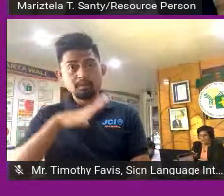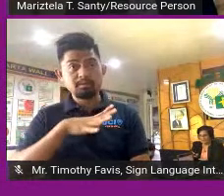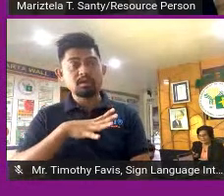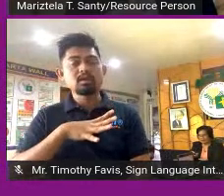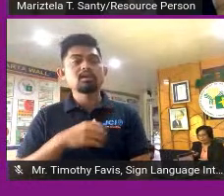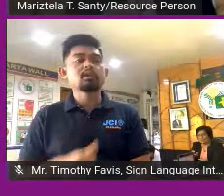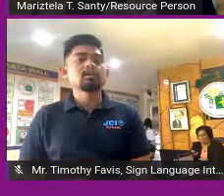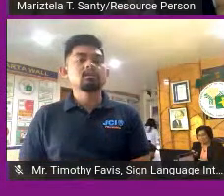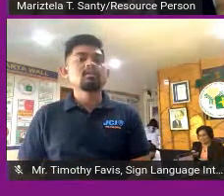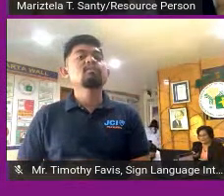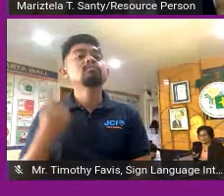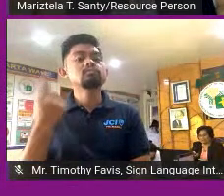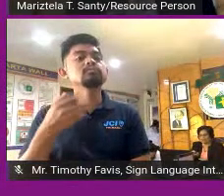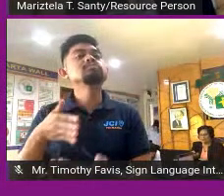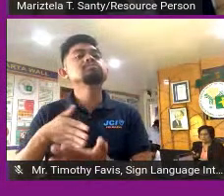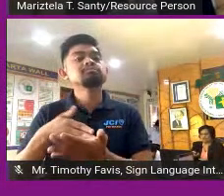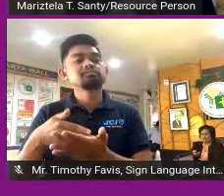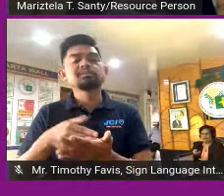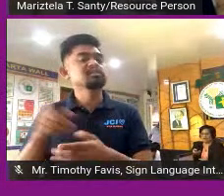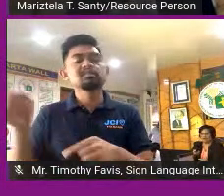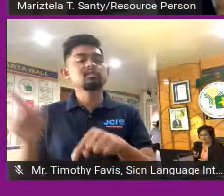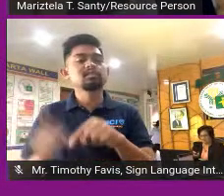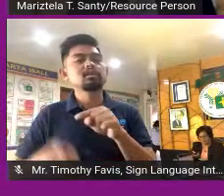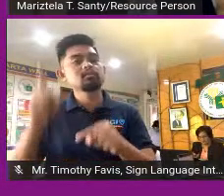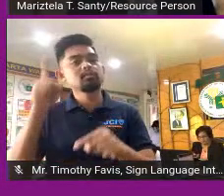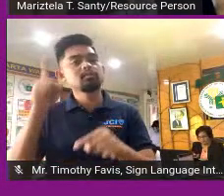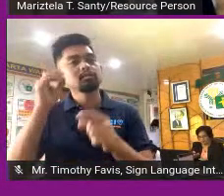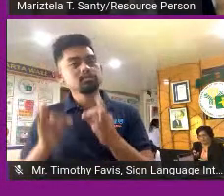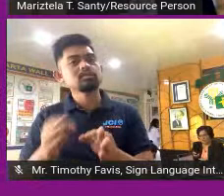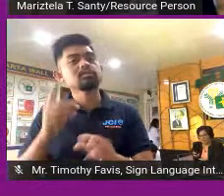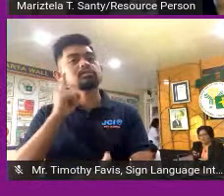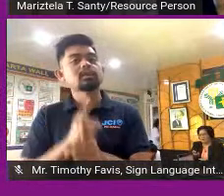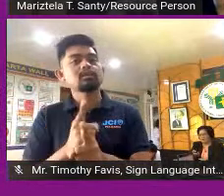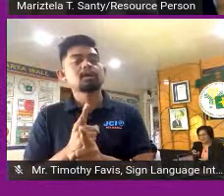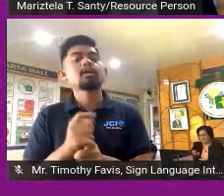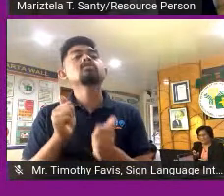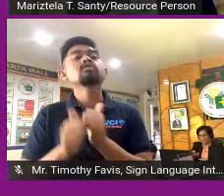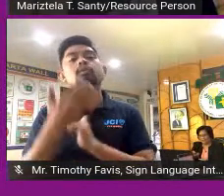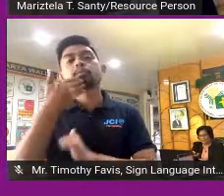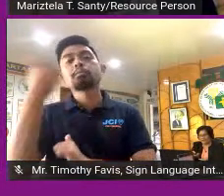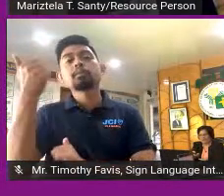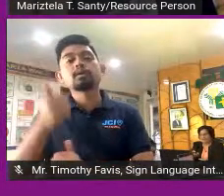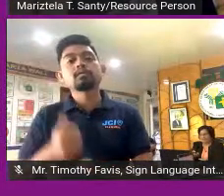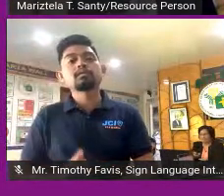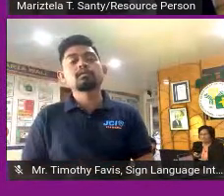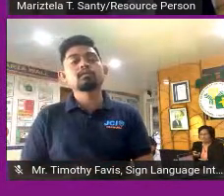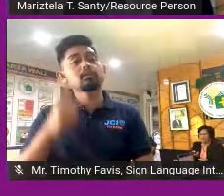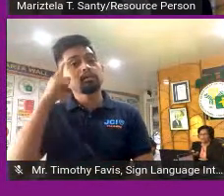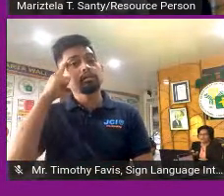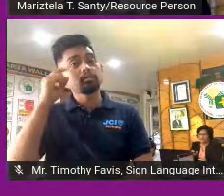ang nagigidaw na basis for decision making ay an intuition na mali talaga pala.